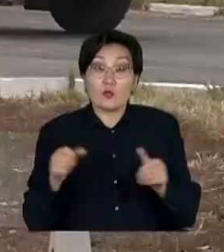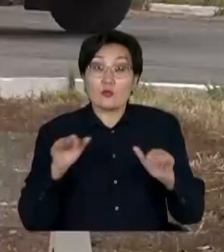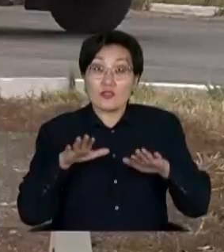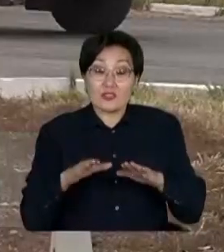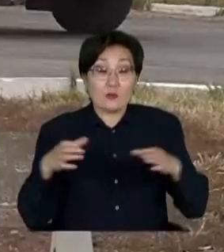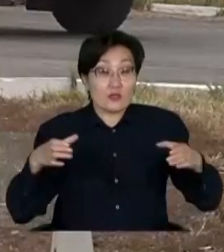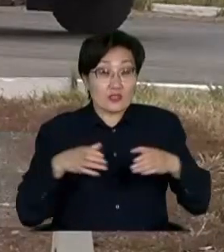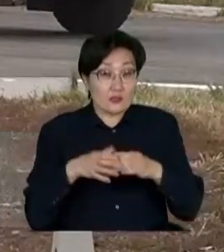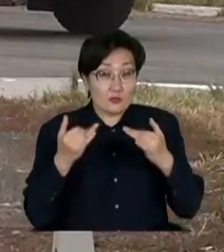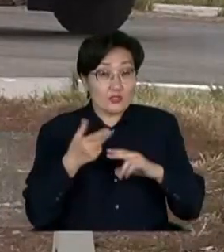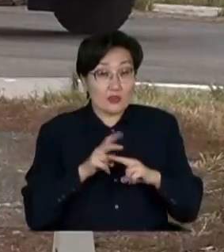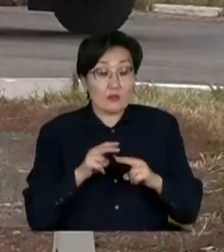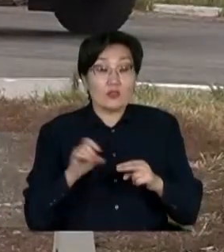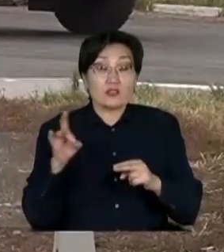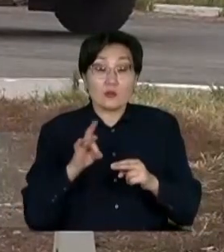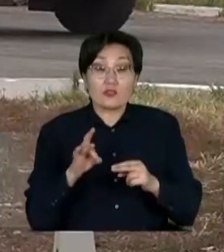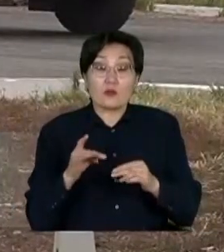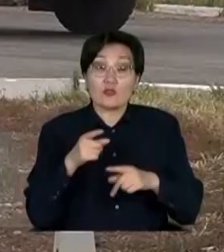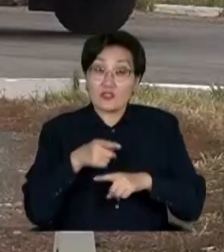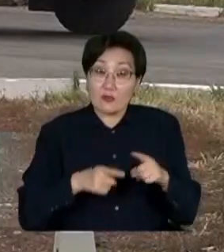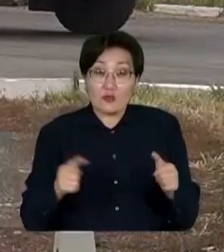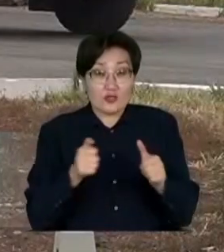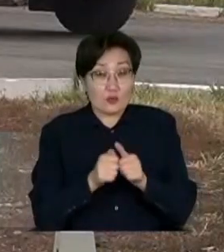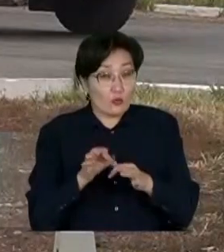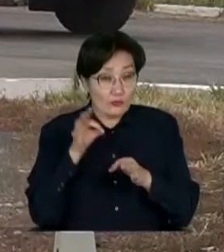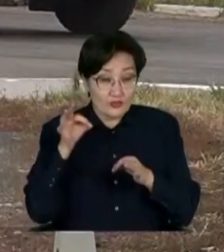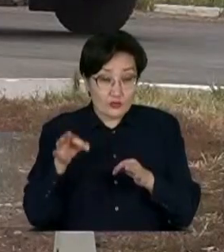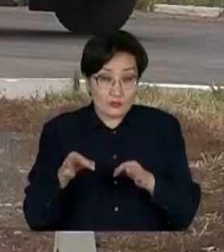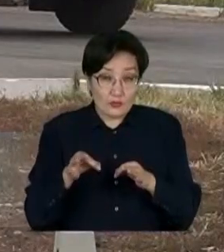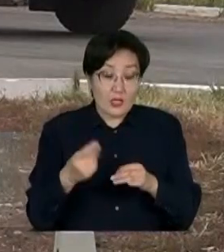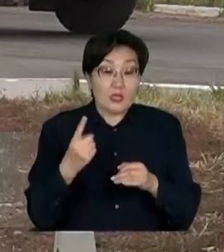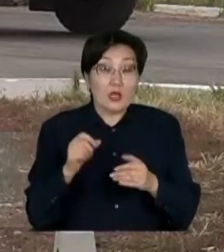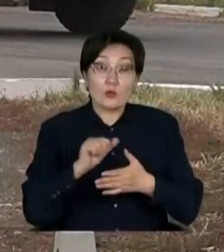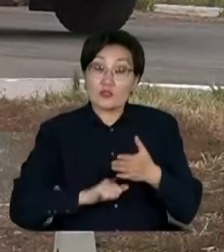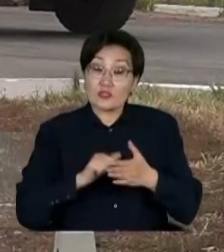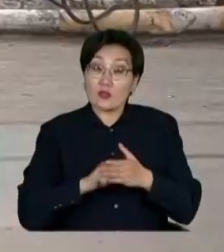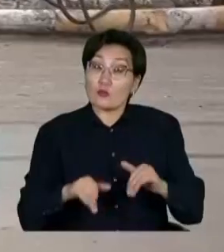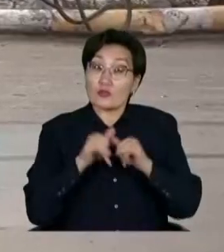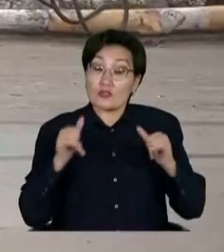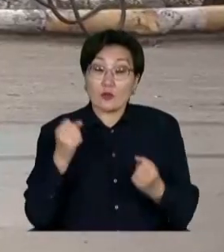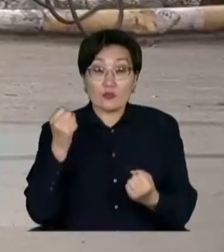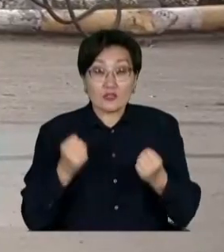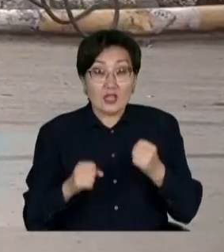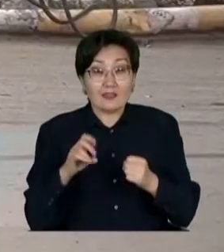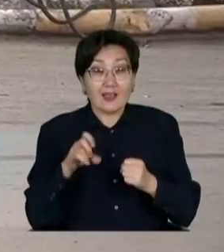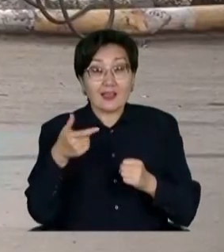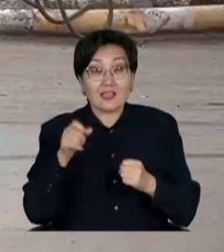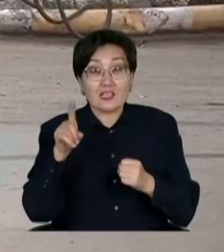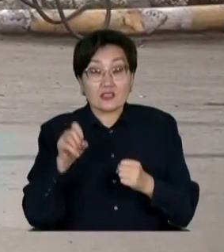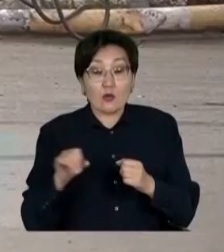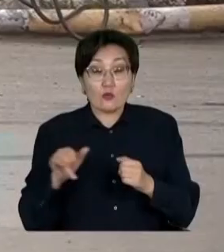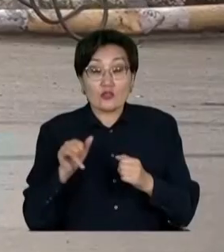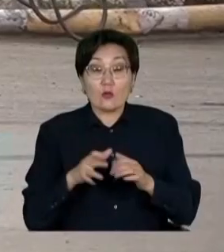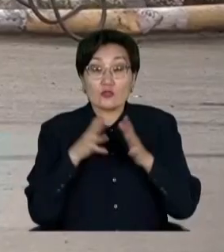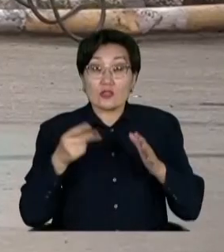но сейчас этим объемом приходится делиться с соседней областью. Еще одна причина – увеличение автомобилей на газе. Только в Уральске